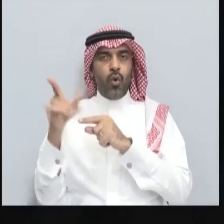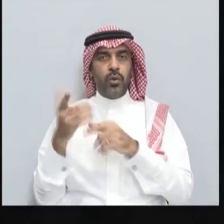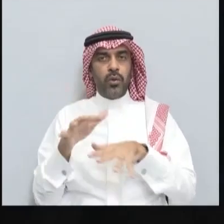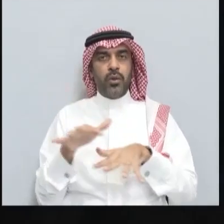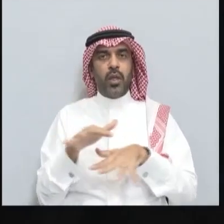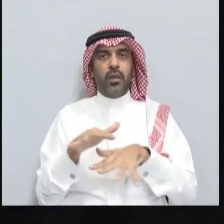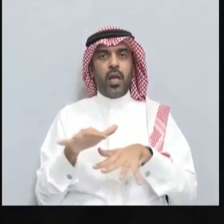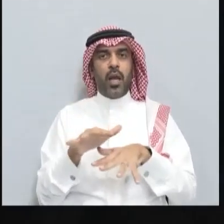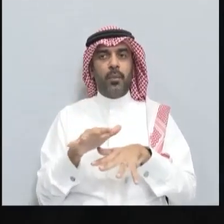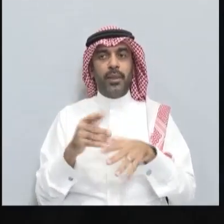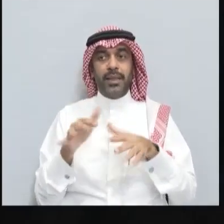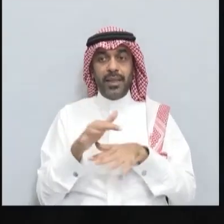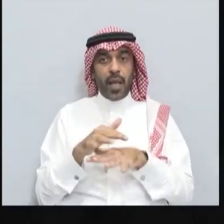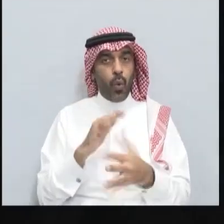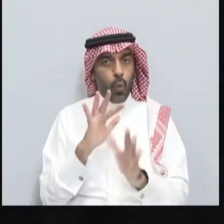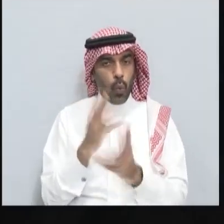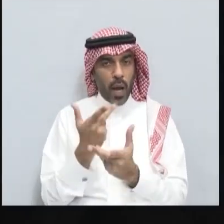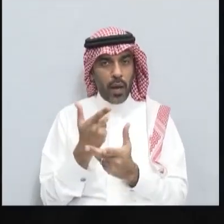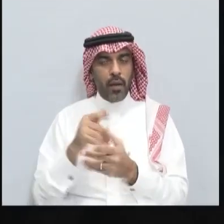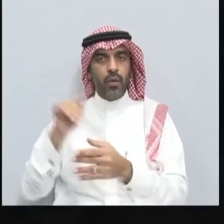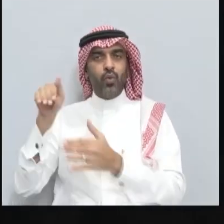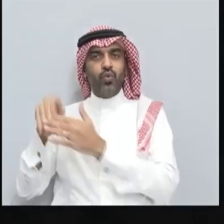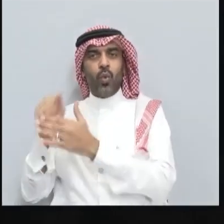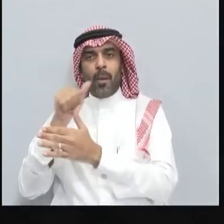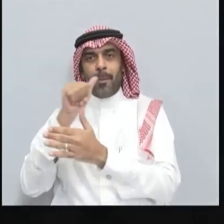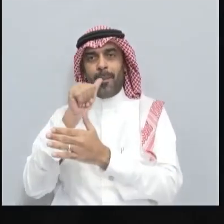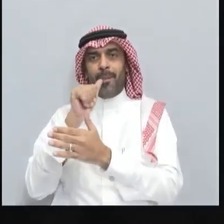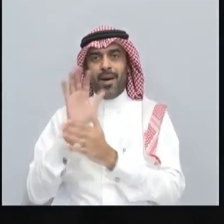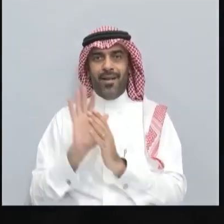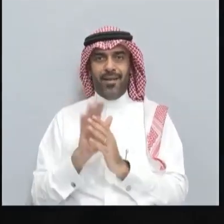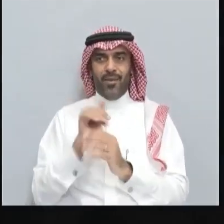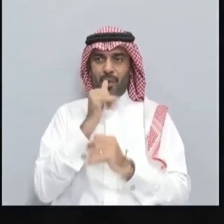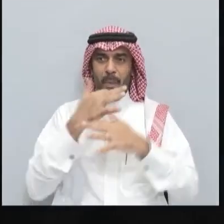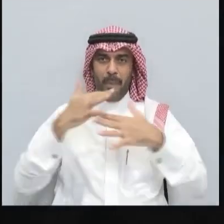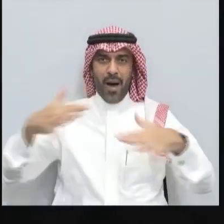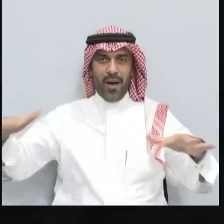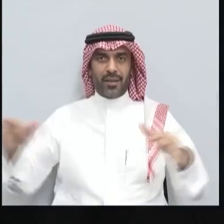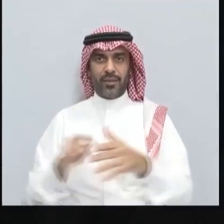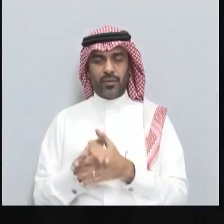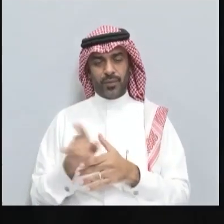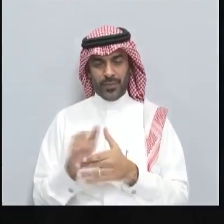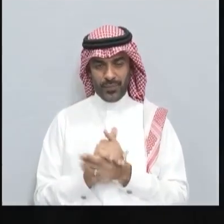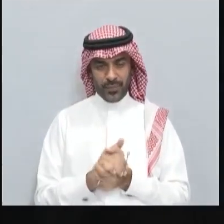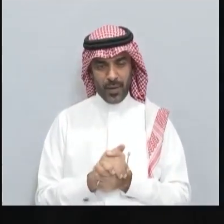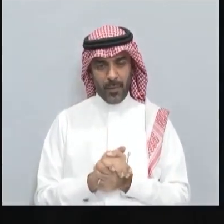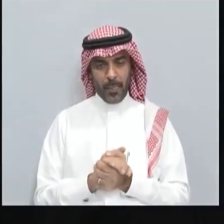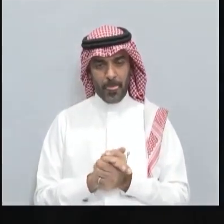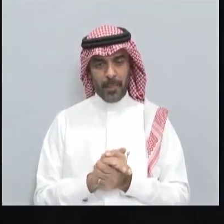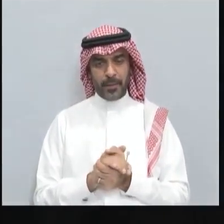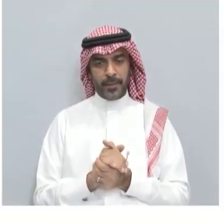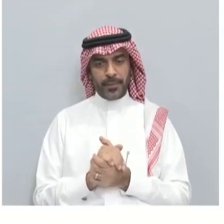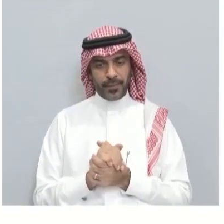بماذا بالغلاف الصخري والتغيرات التي تحدث في هذه الغلاف الصخري لذلك هو موجات